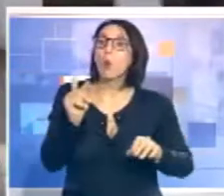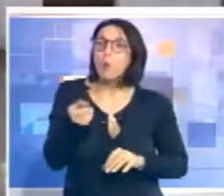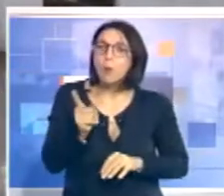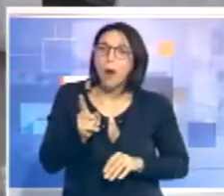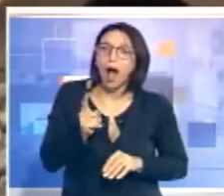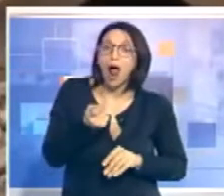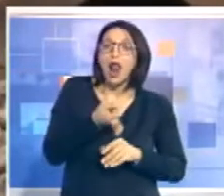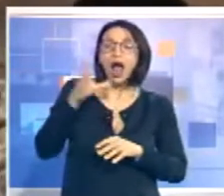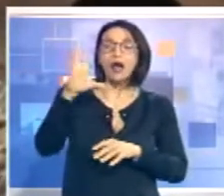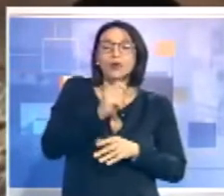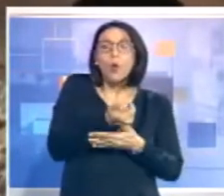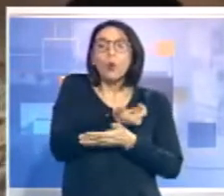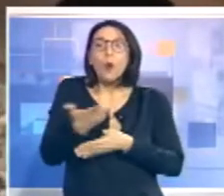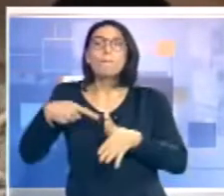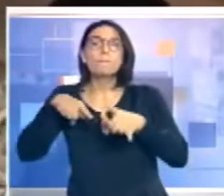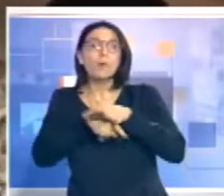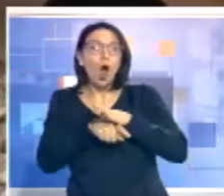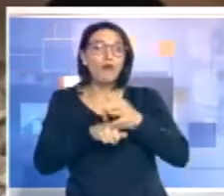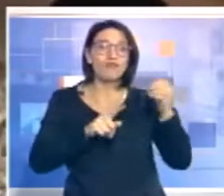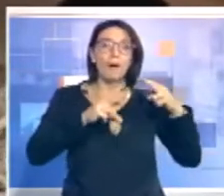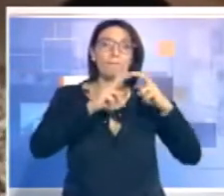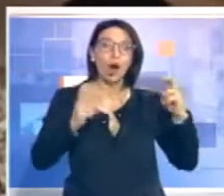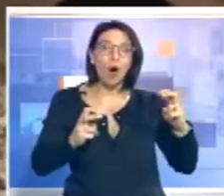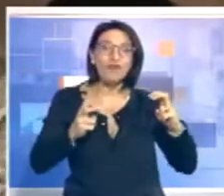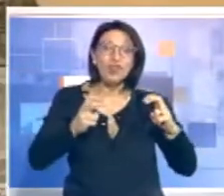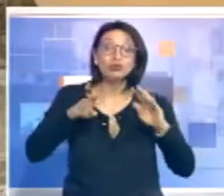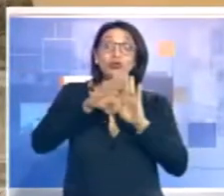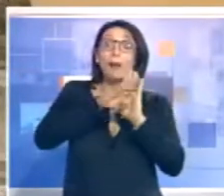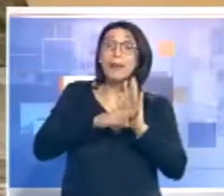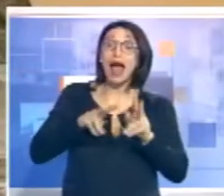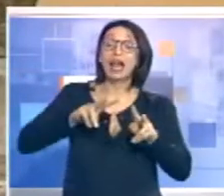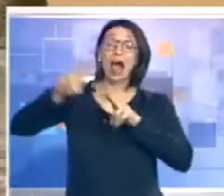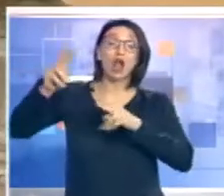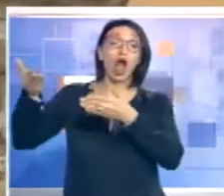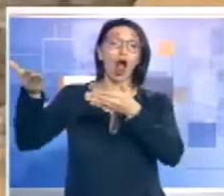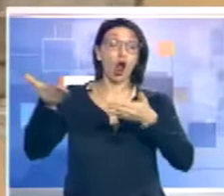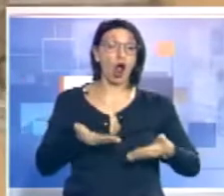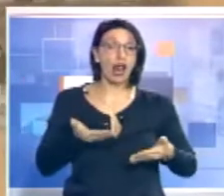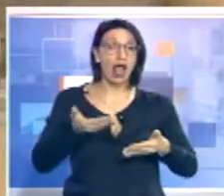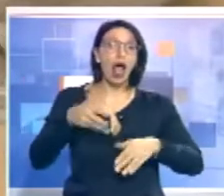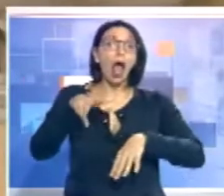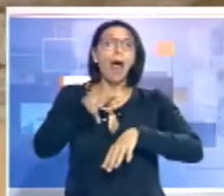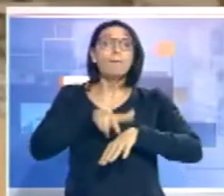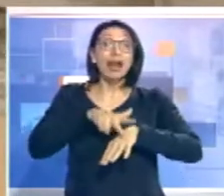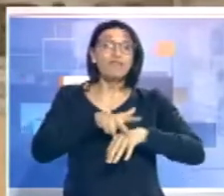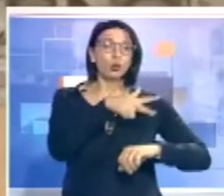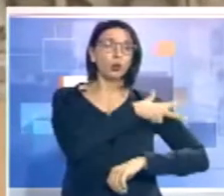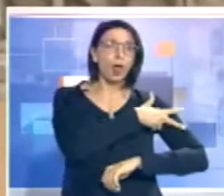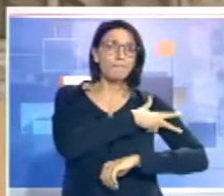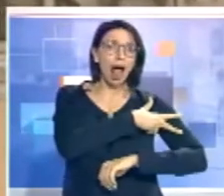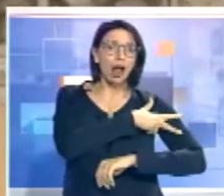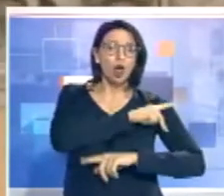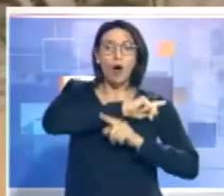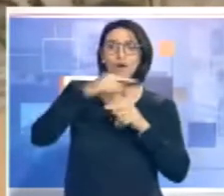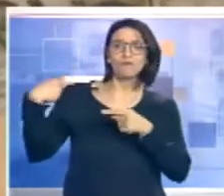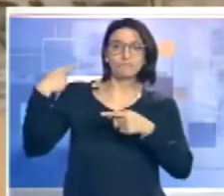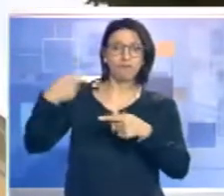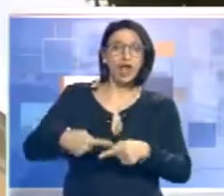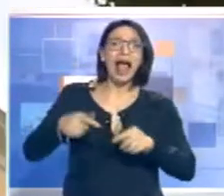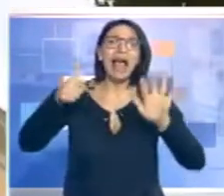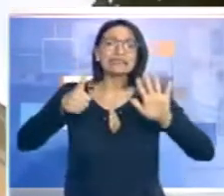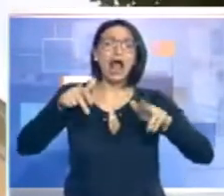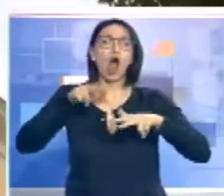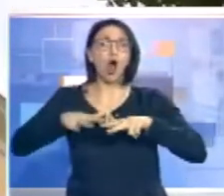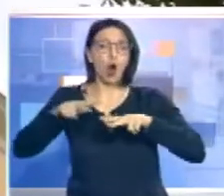quanti profughi ospitare in provincia nell'ambito del piano nazionale di accoglienza. La prefettura di Matera ha raccolto fino ad ora la disponibilità di 6